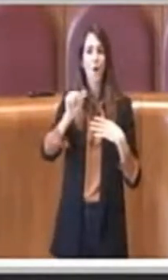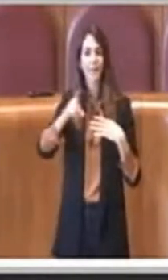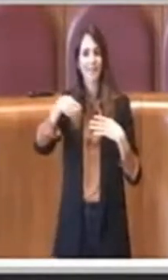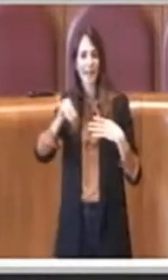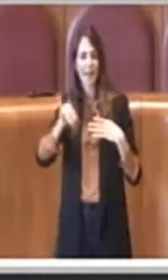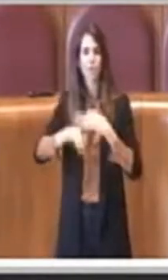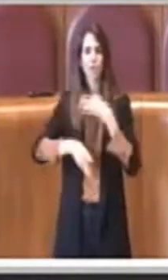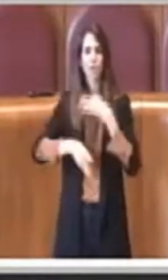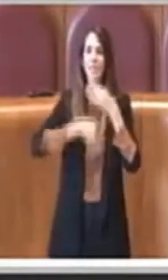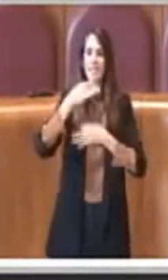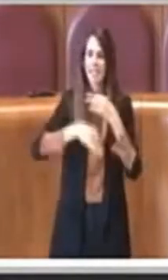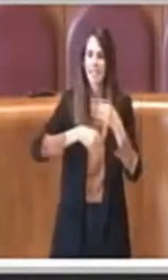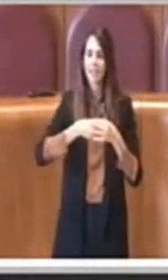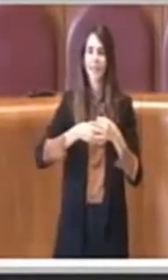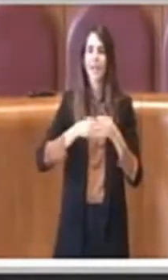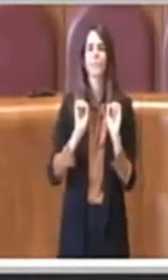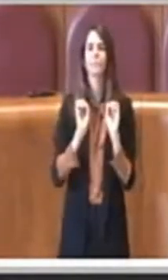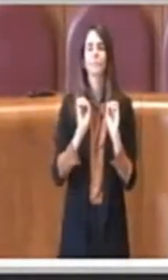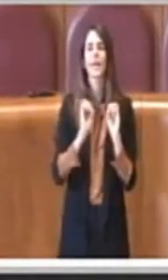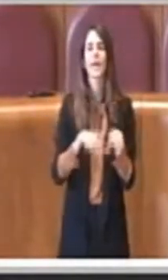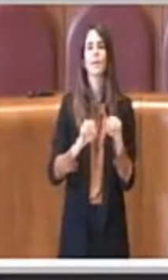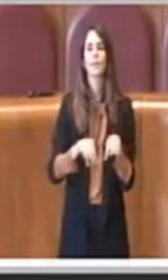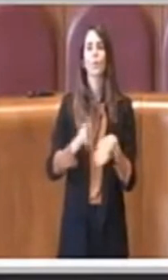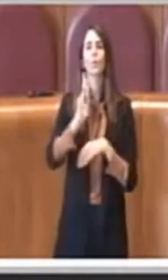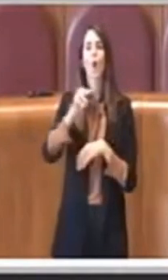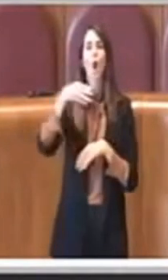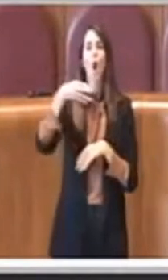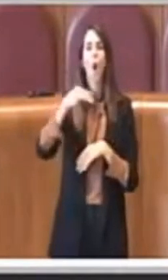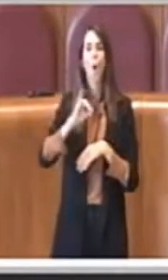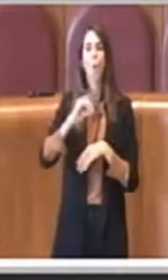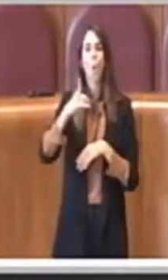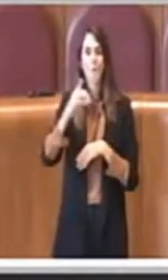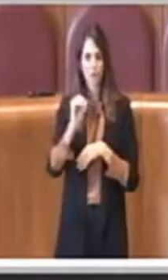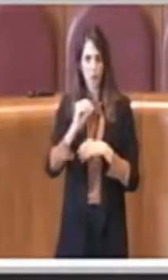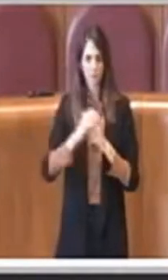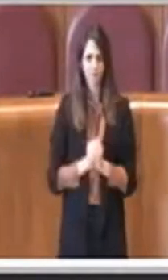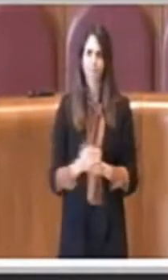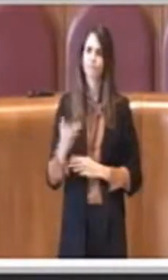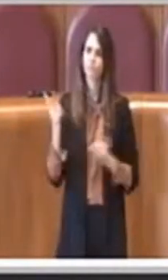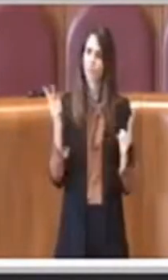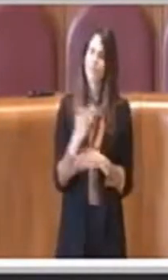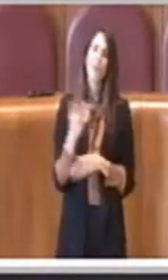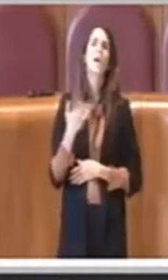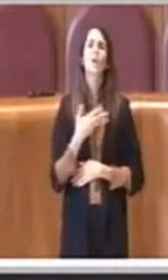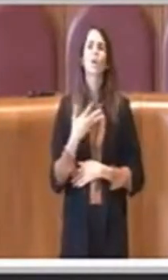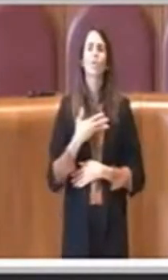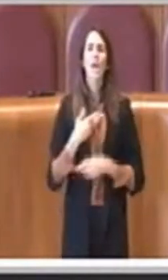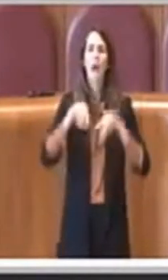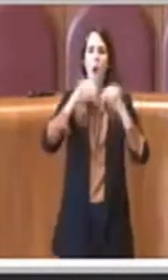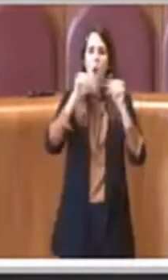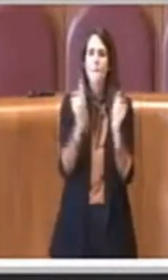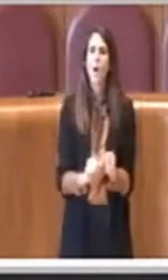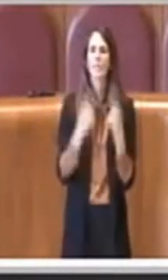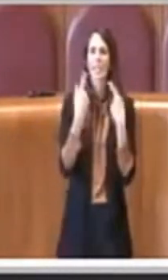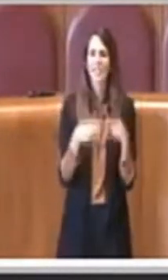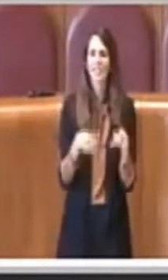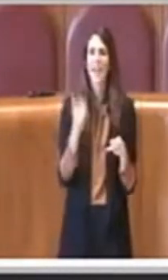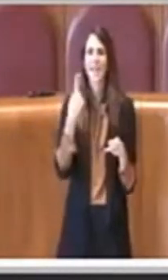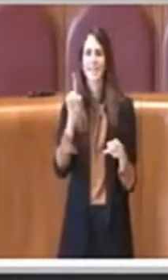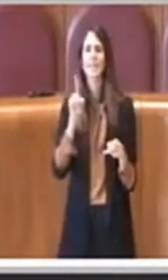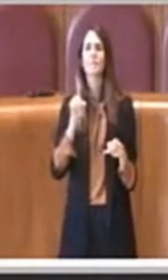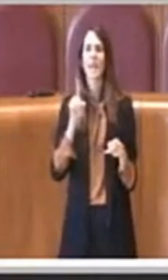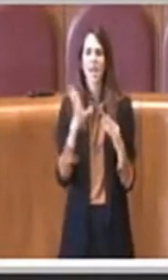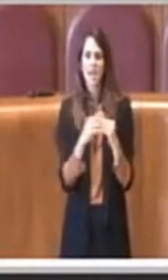della frazione organica, sicuramente ci sono vari modi di trattamento della frazione organica,